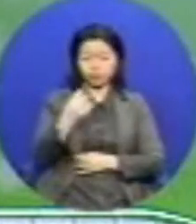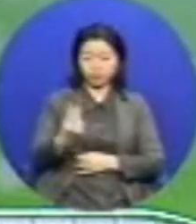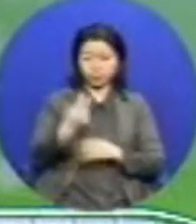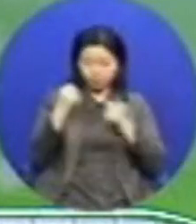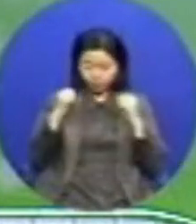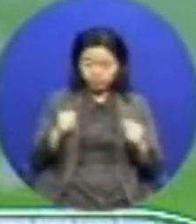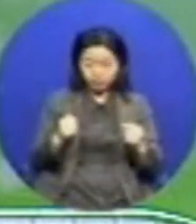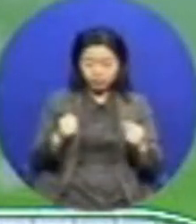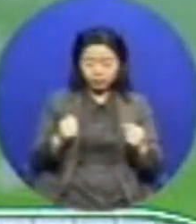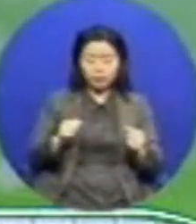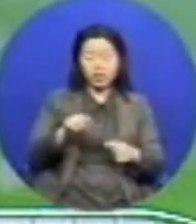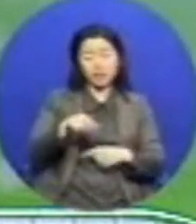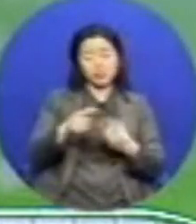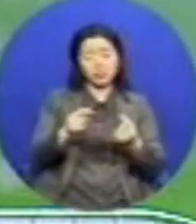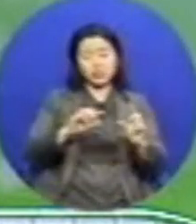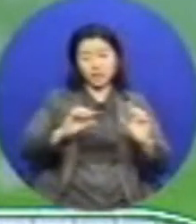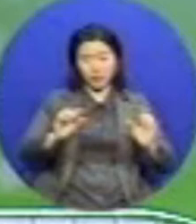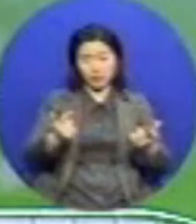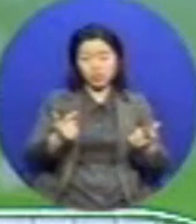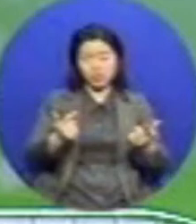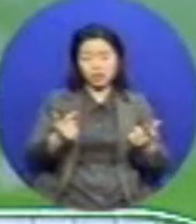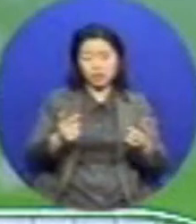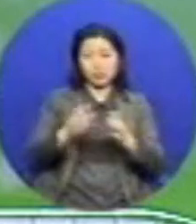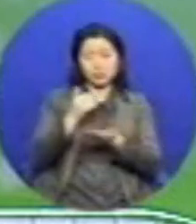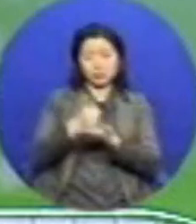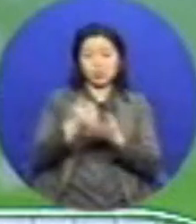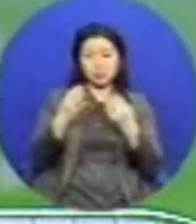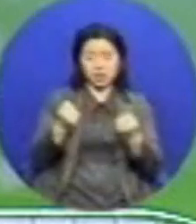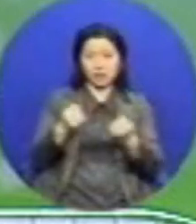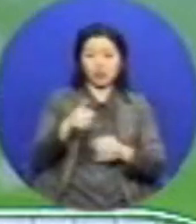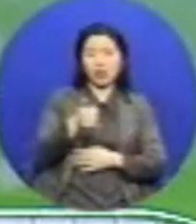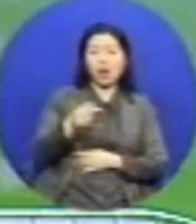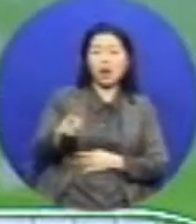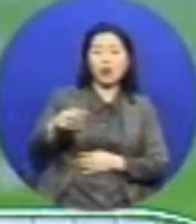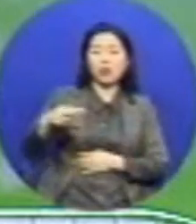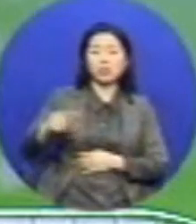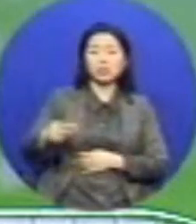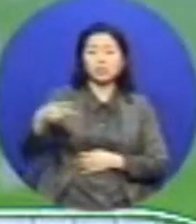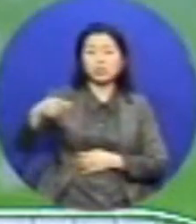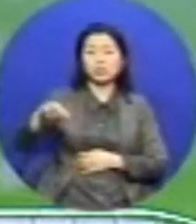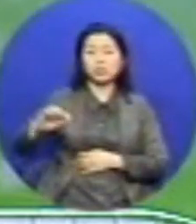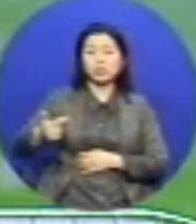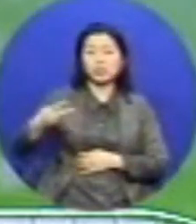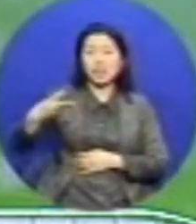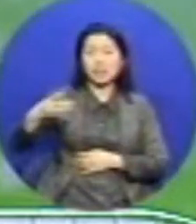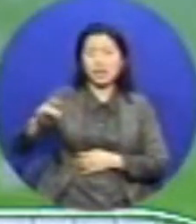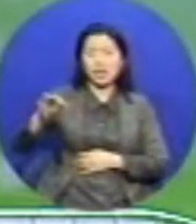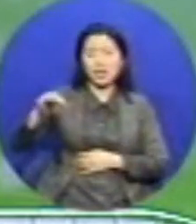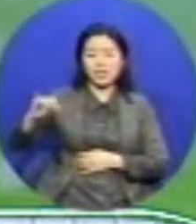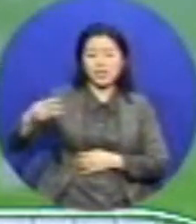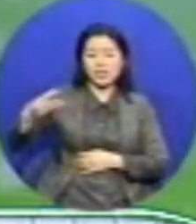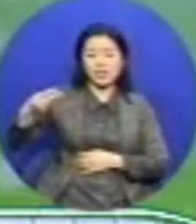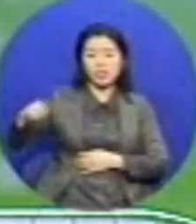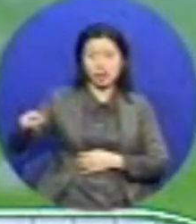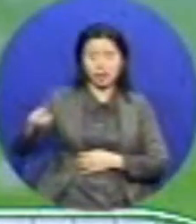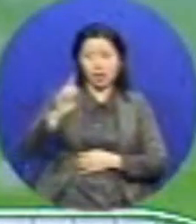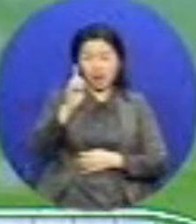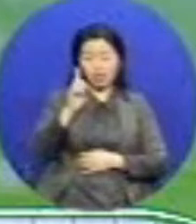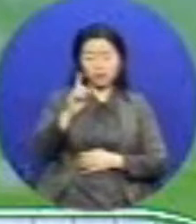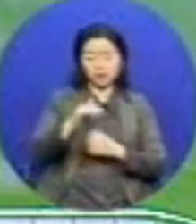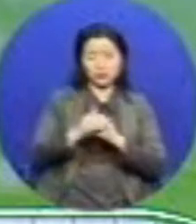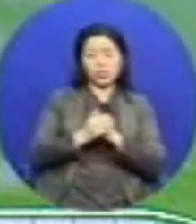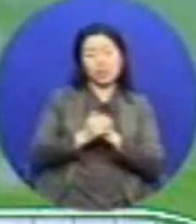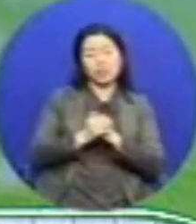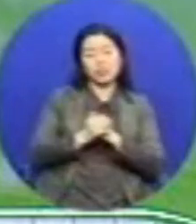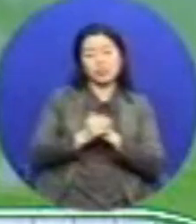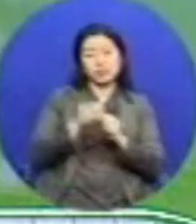계시지만 그렇지 않은 분들이 더 많아요 허드슨 테일러 선교사 님은 그 분 중에 안 분입니다 저는 허드슨 테일러